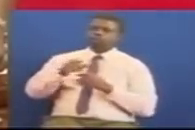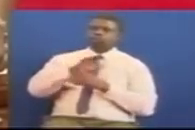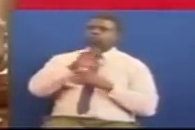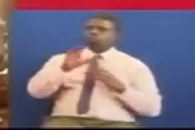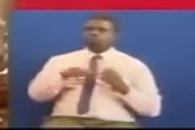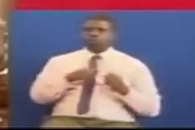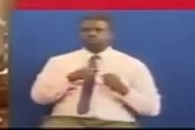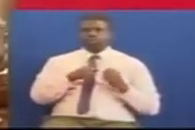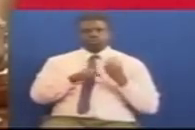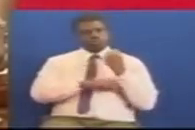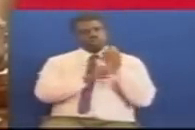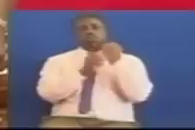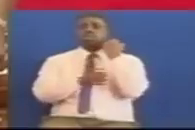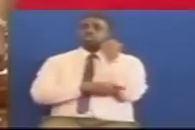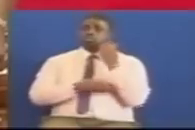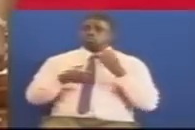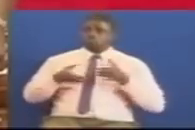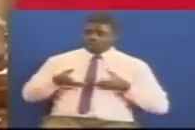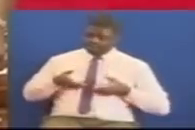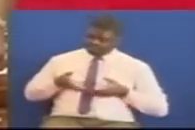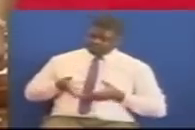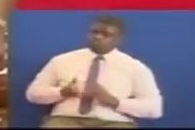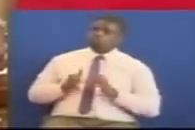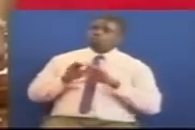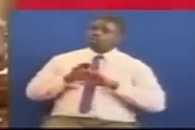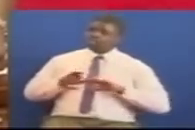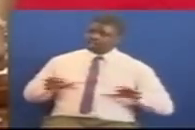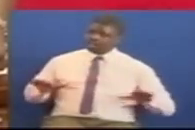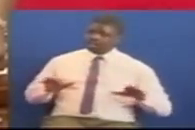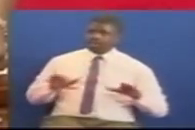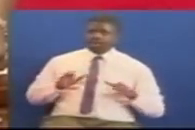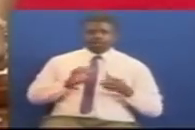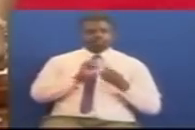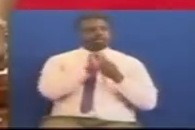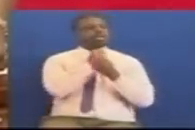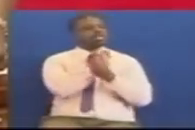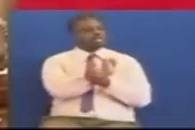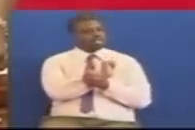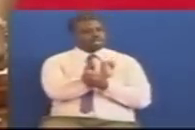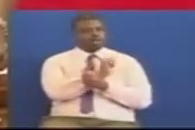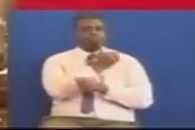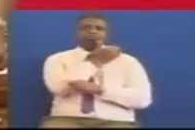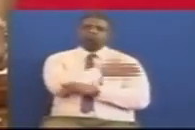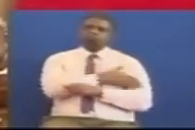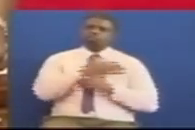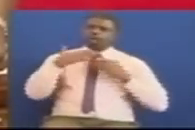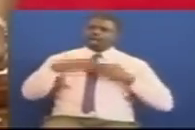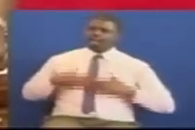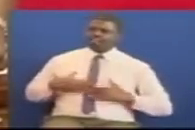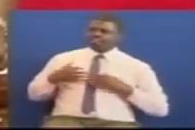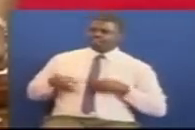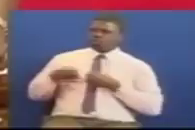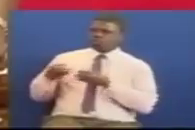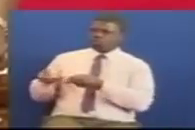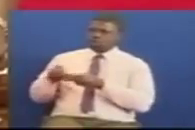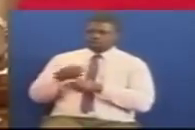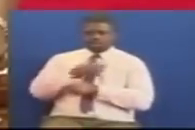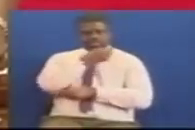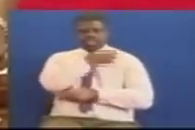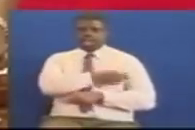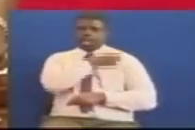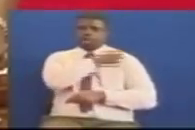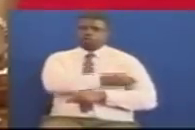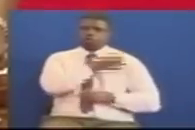kwamba wafungwa wajawazito wanajifungua salama, Jeshi la Magereza limekuwa likitoa huduma za afya, chanjo na kuhakikisha